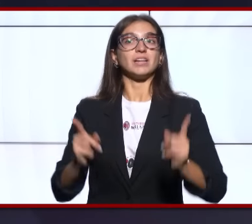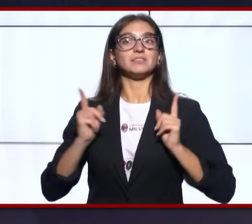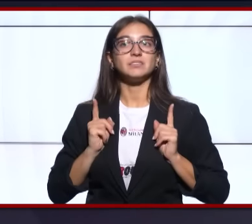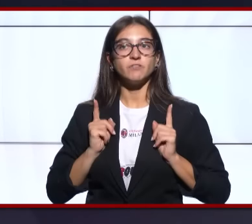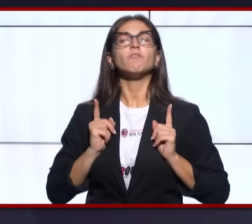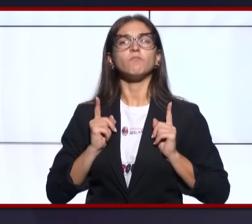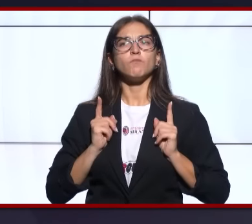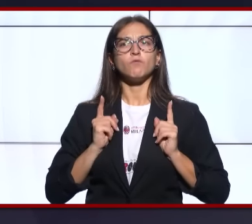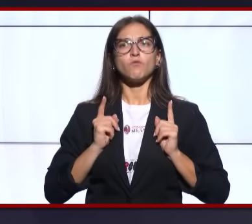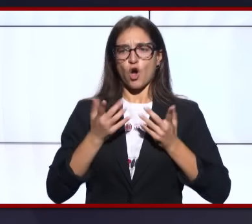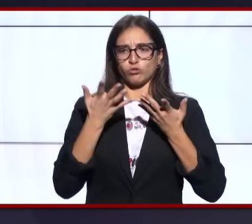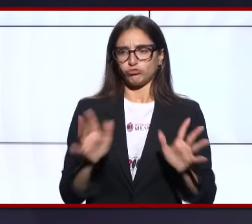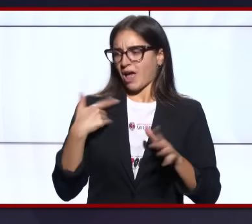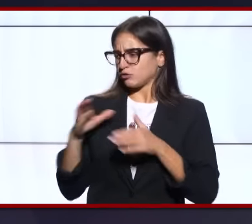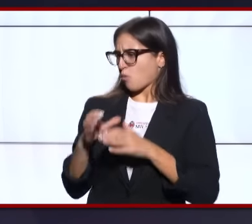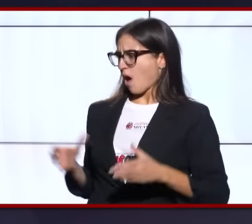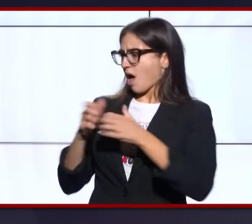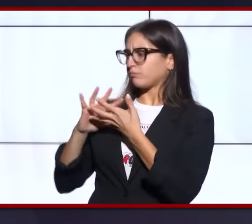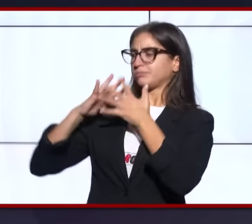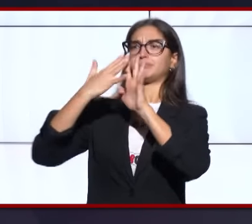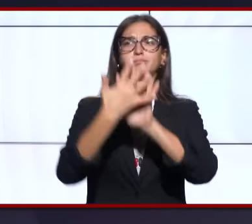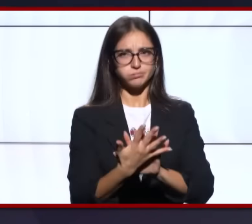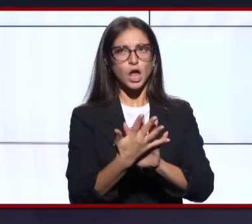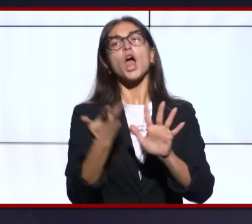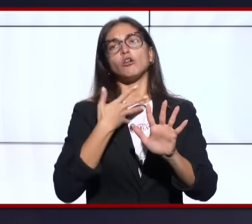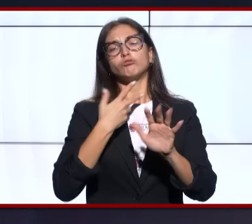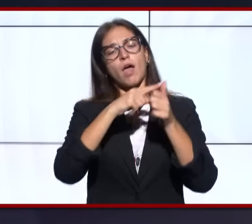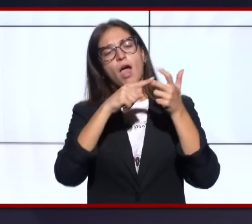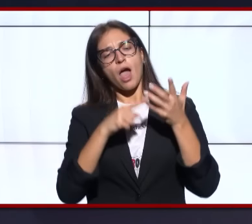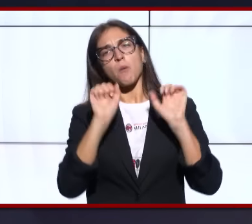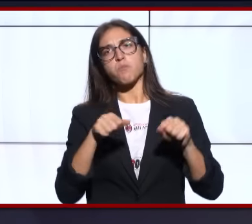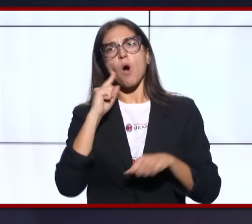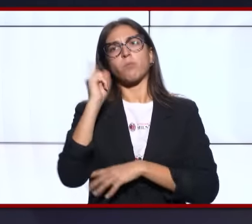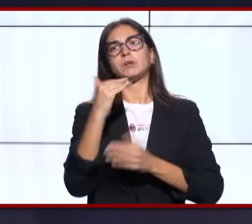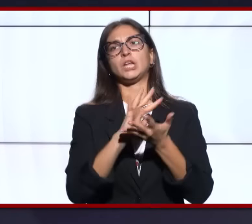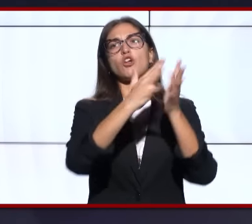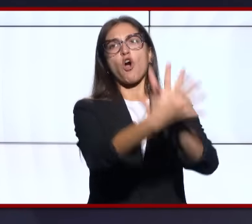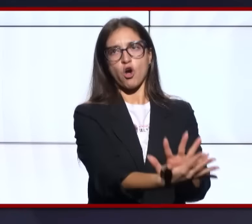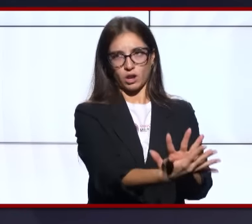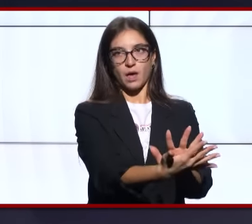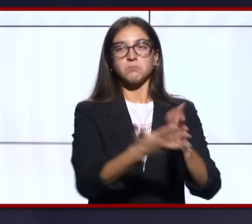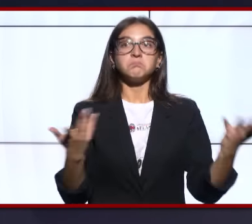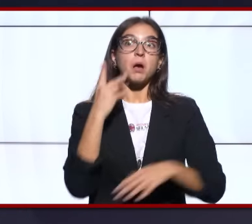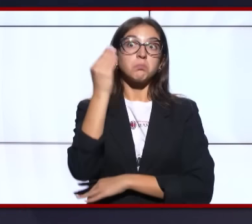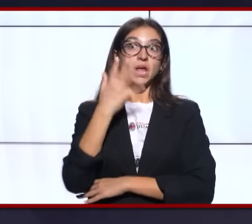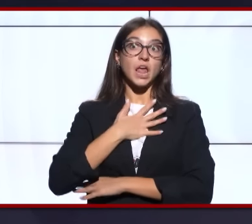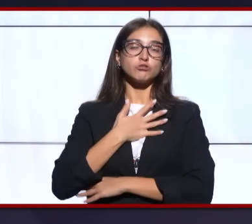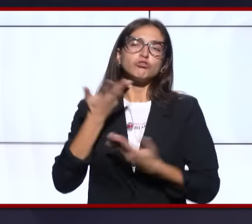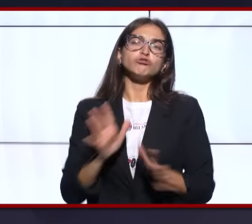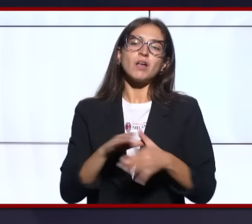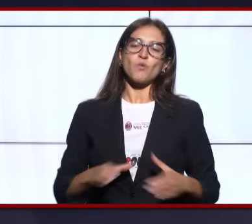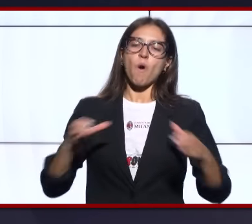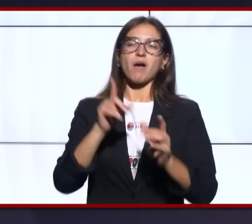abbiamo C che possiamo megliorare ma penso che abbiamo avuto una crescita